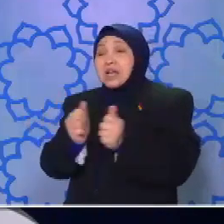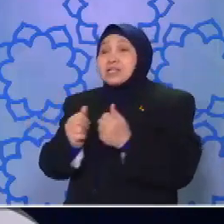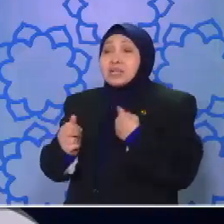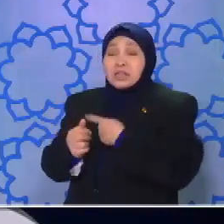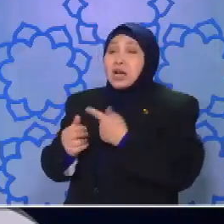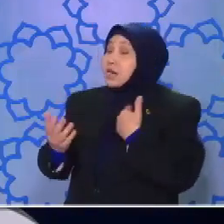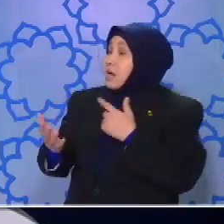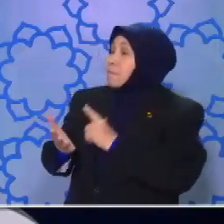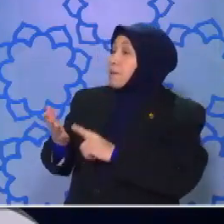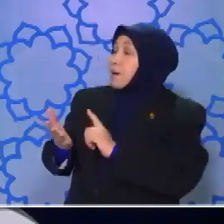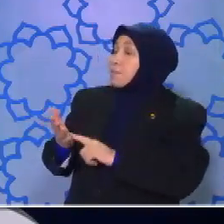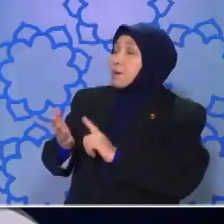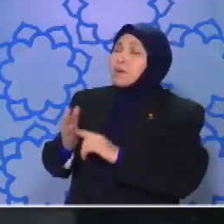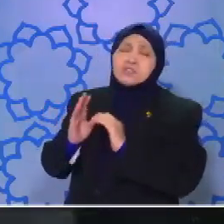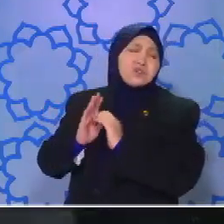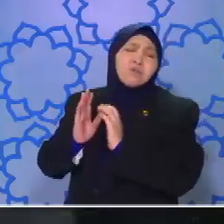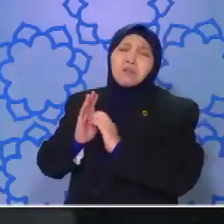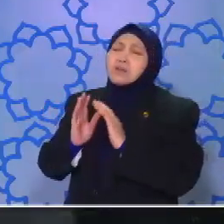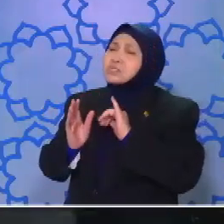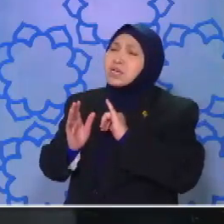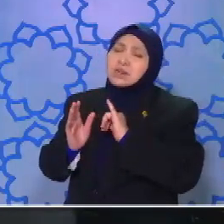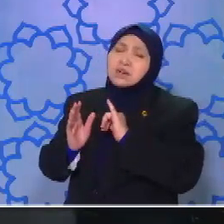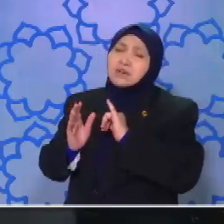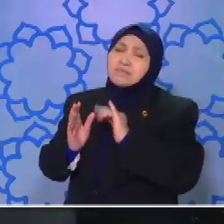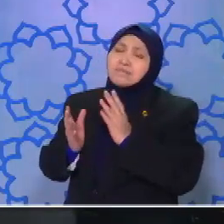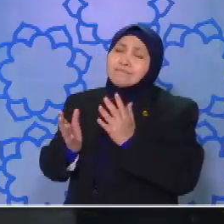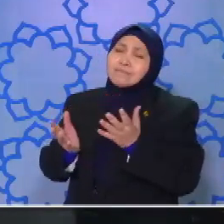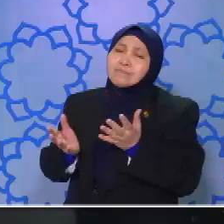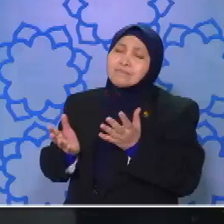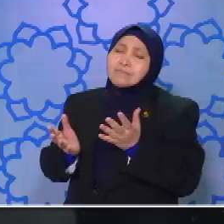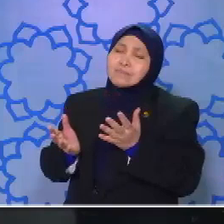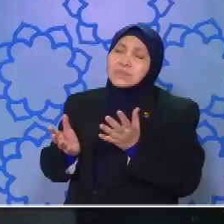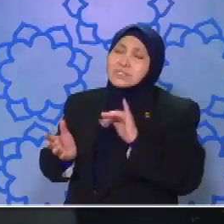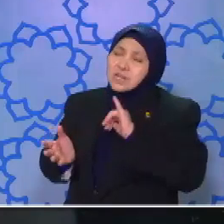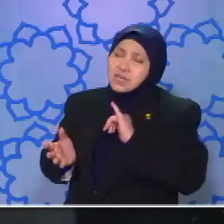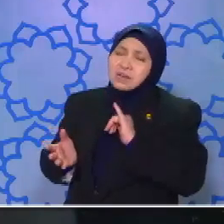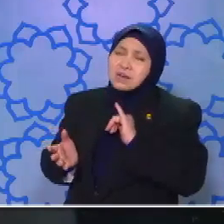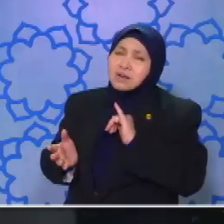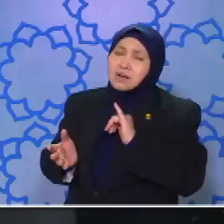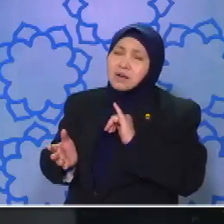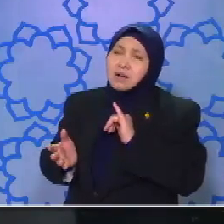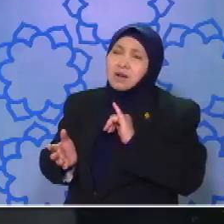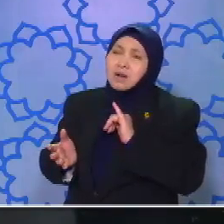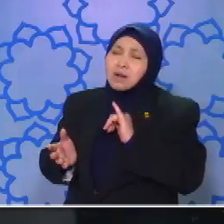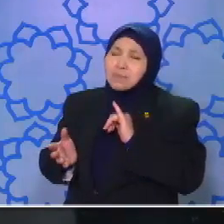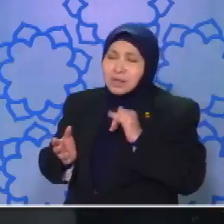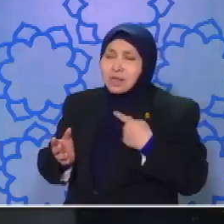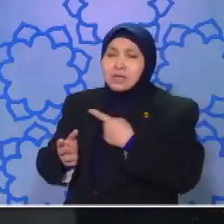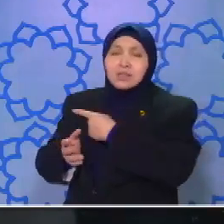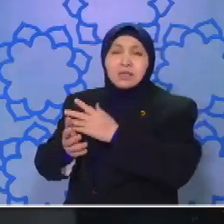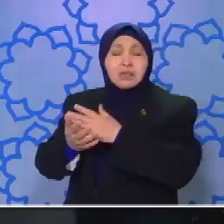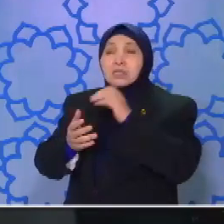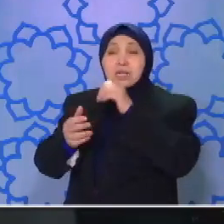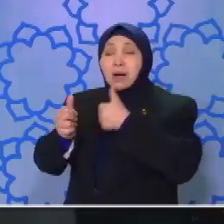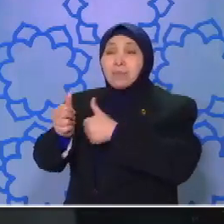Silakan, Ustaz, ada masya-Allah. Saya benarlah bila kita paling penting sekali kita tidaklah